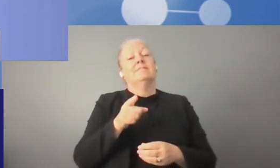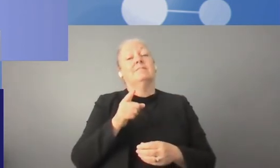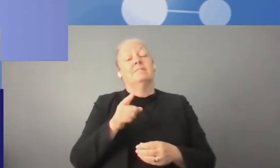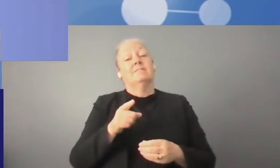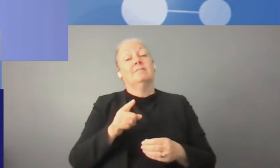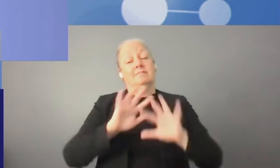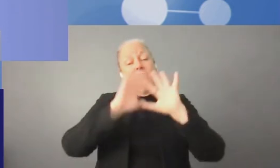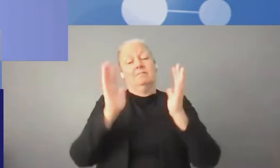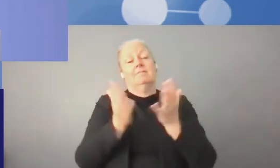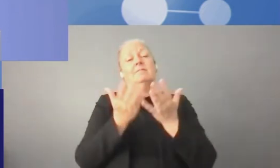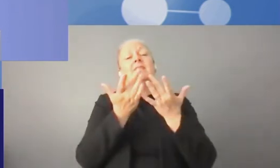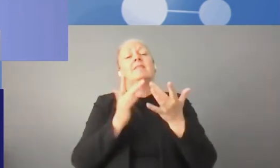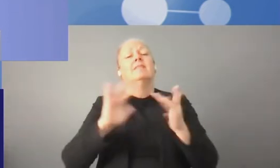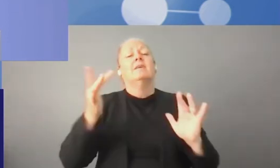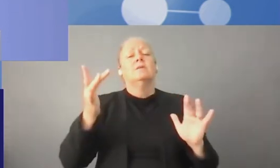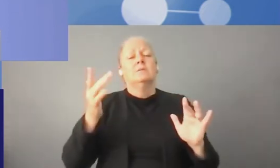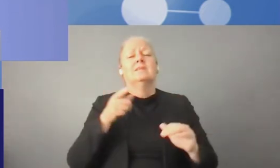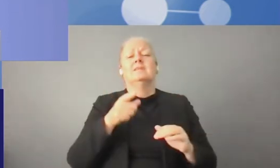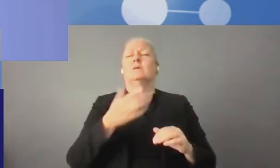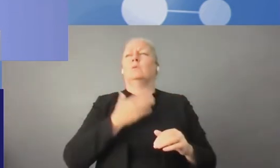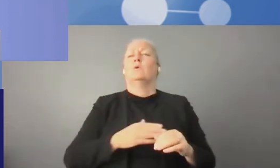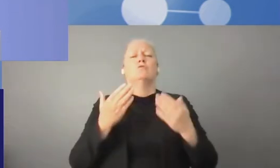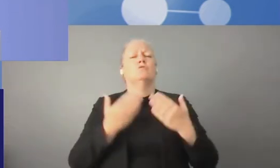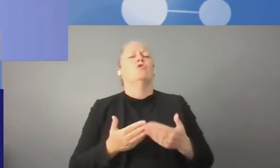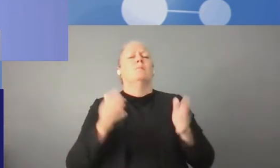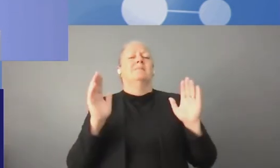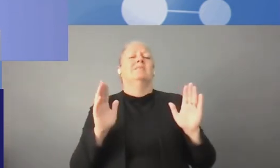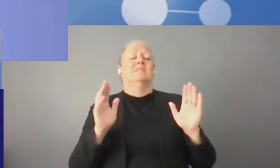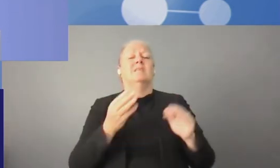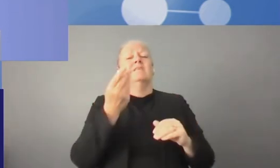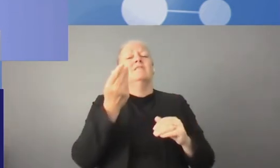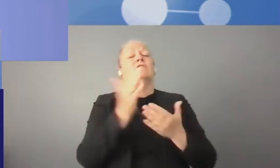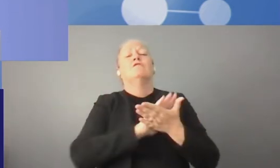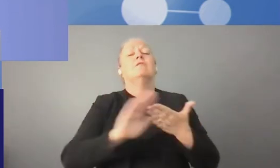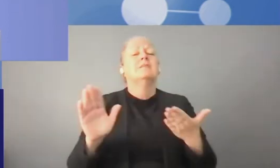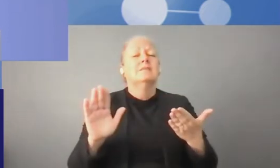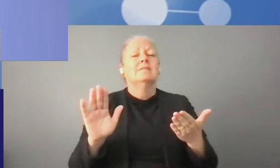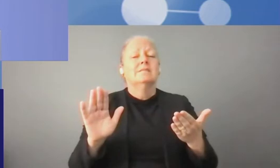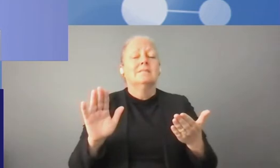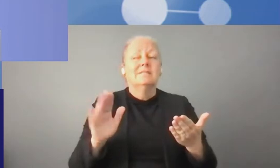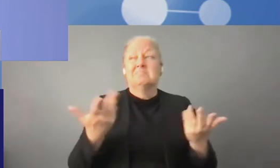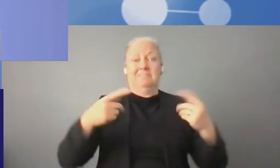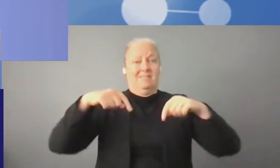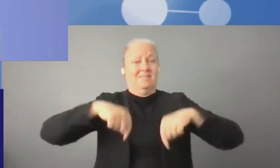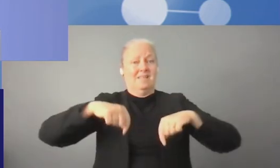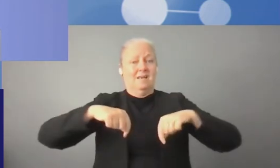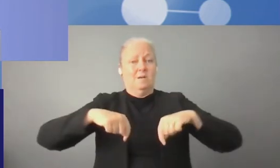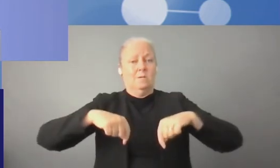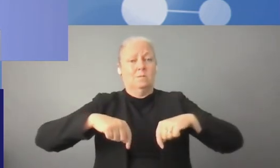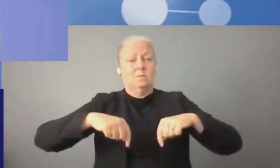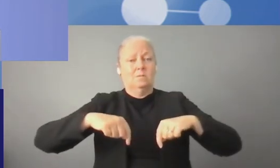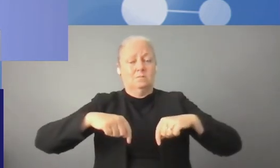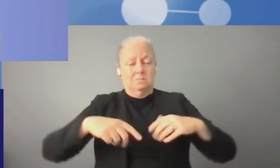不需要任何许可的网络，而不是说那个受非常严格的限制的网络。